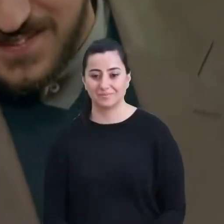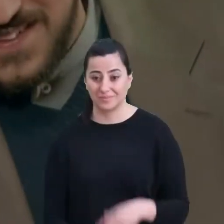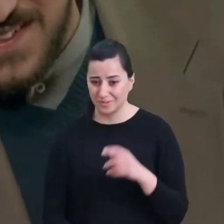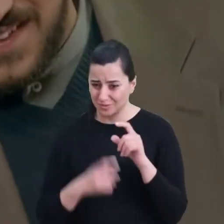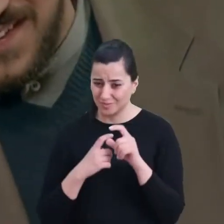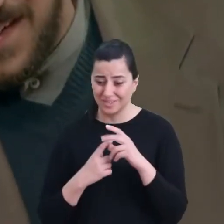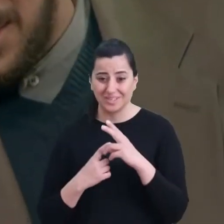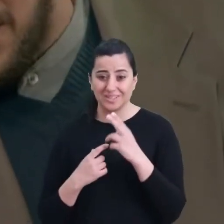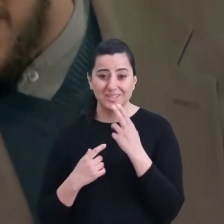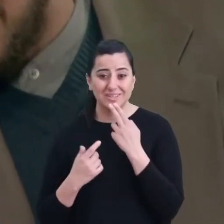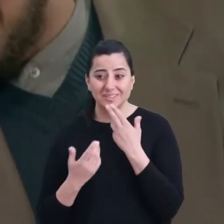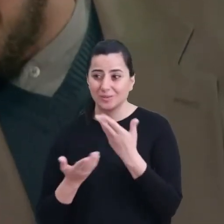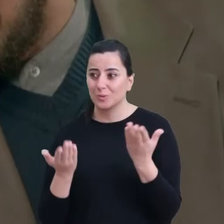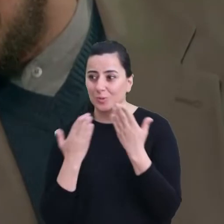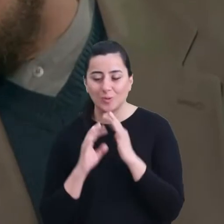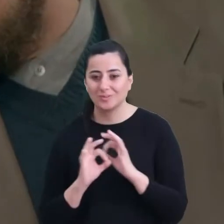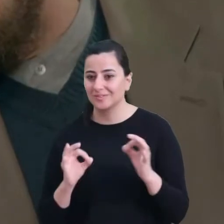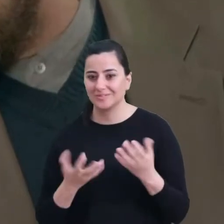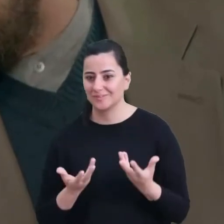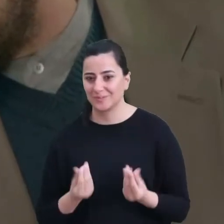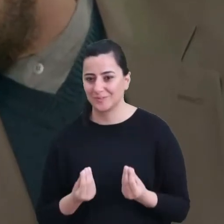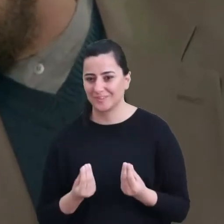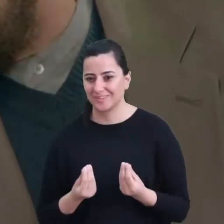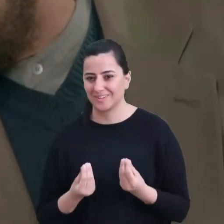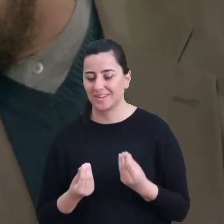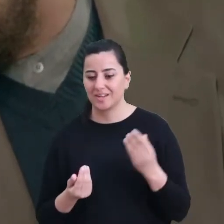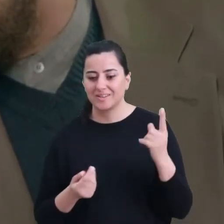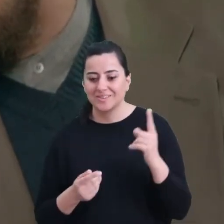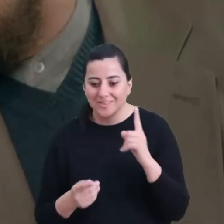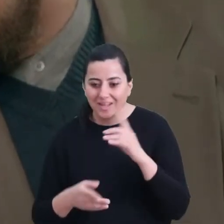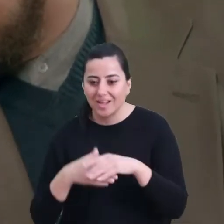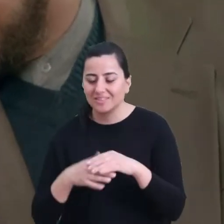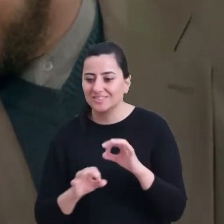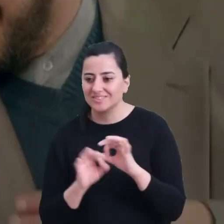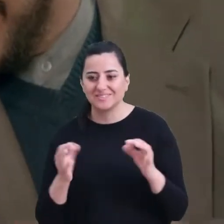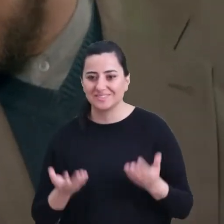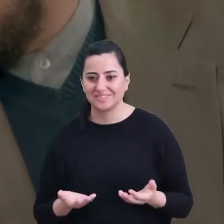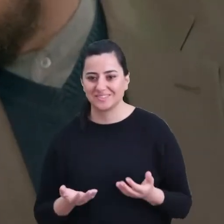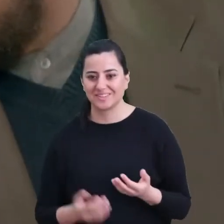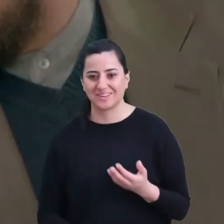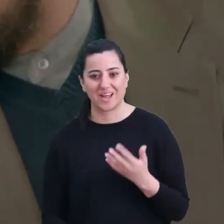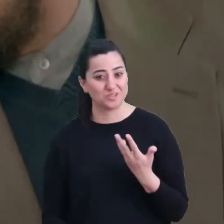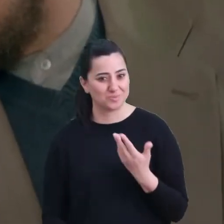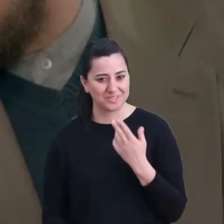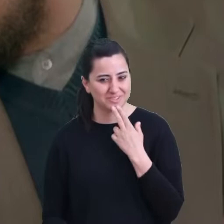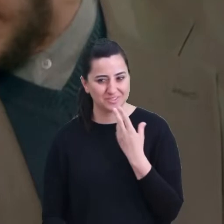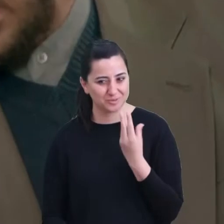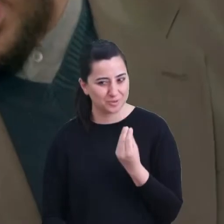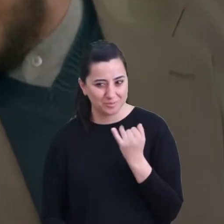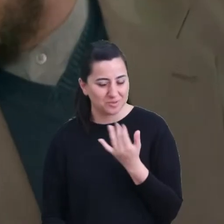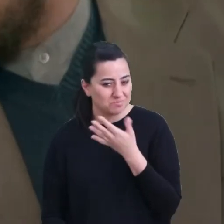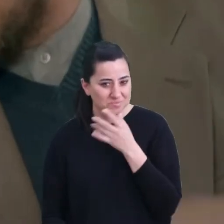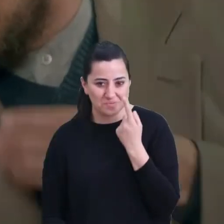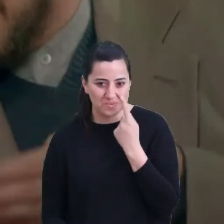Süleyman, kız hala ortalıkta yok oğlum. Karşılamaya da gelmedi seni. Acaba nasıl bir şey